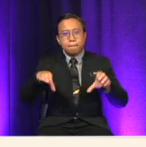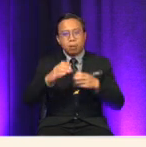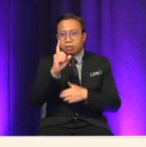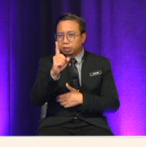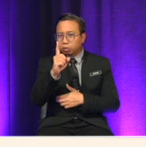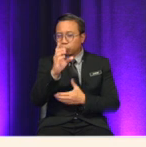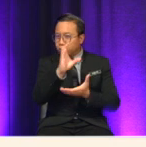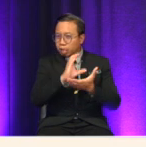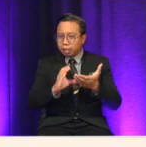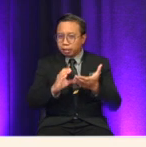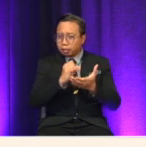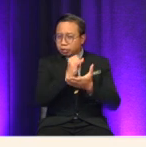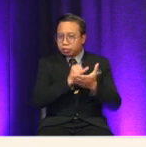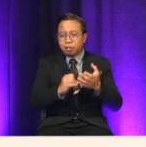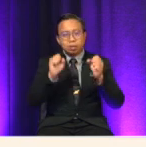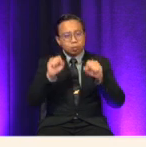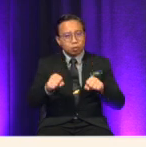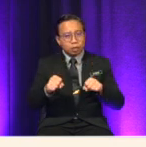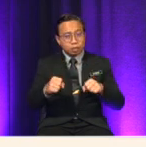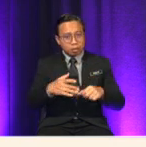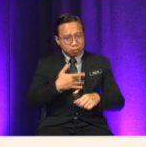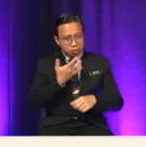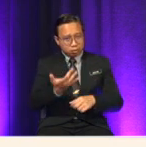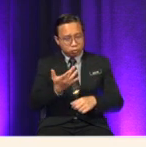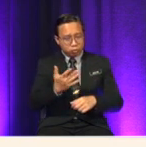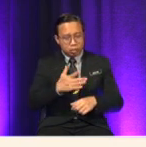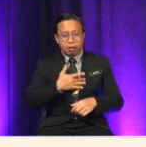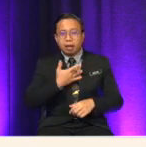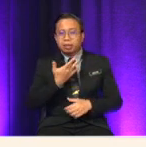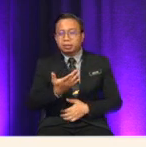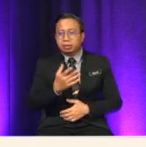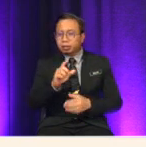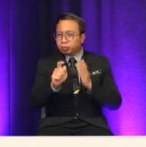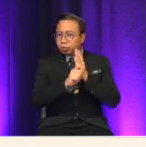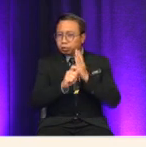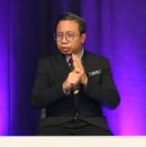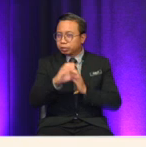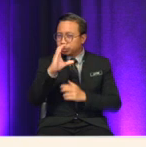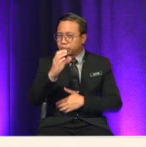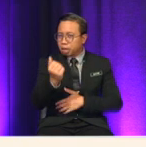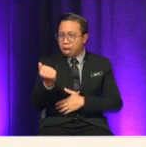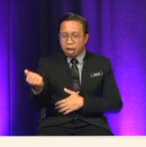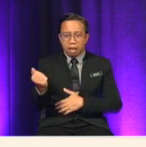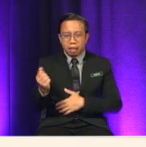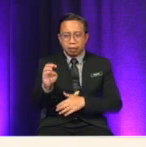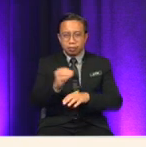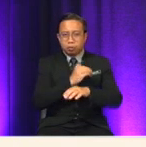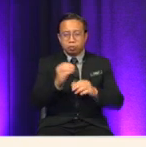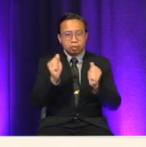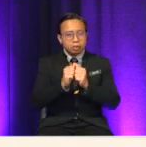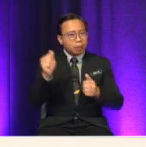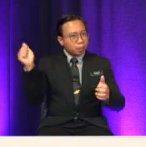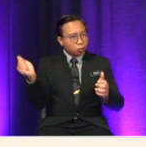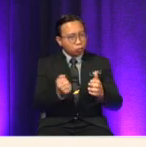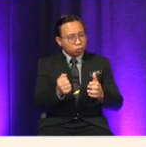seni yang diharapkan boleh menimbulkan perasaan positif. Dan C, alat muzik yang dimainkan dengan cara dipukul,